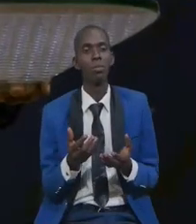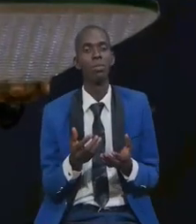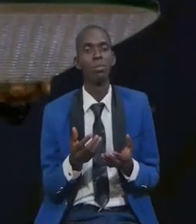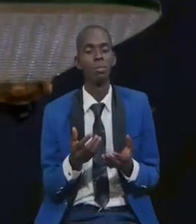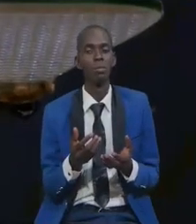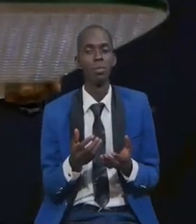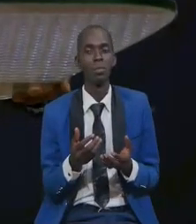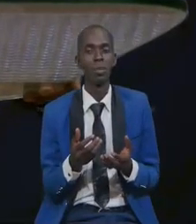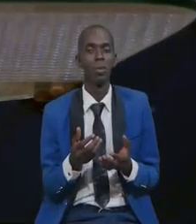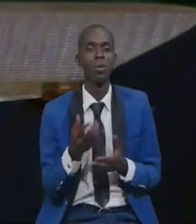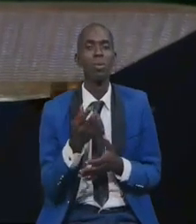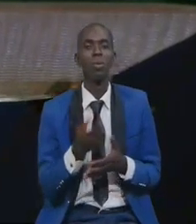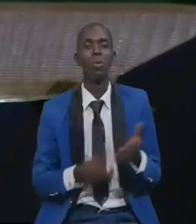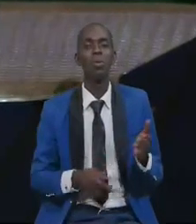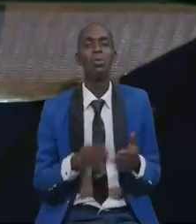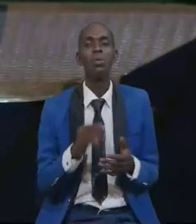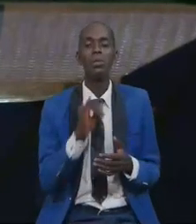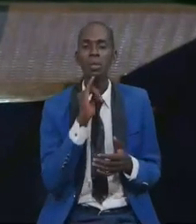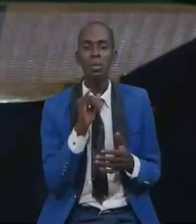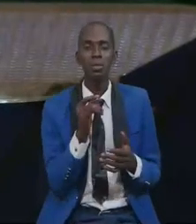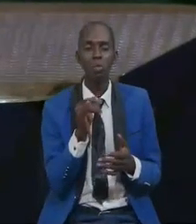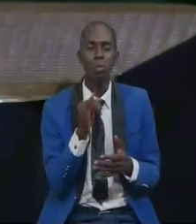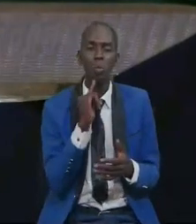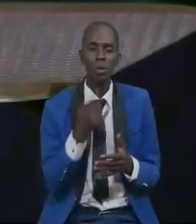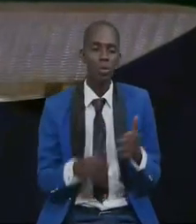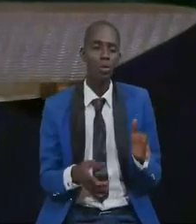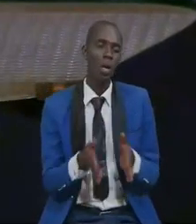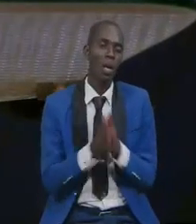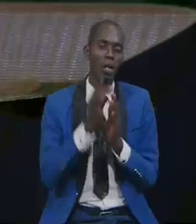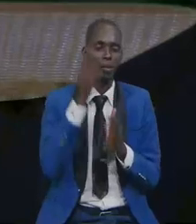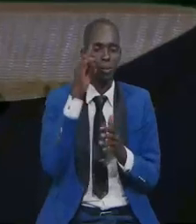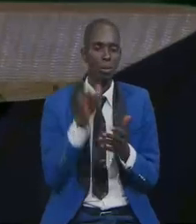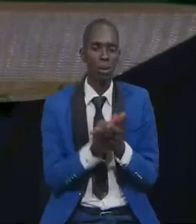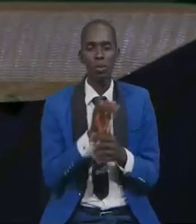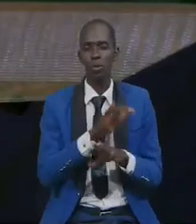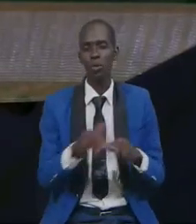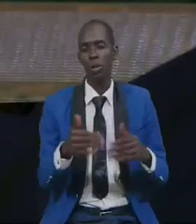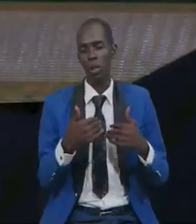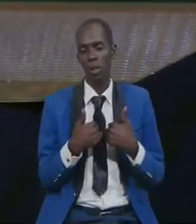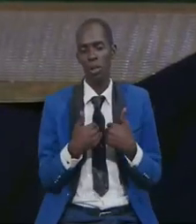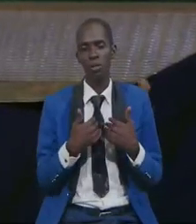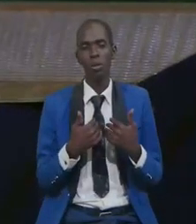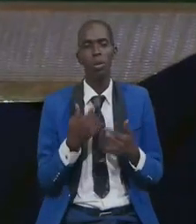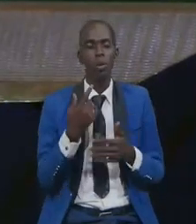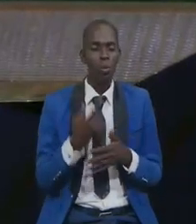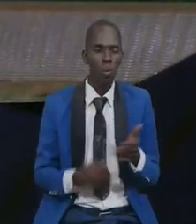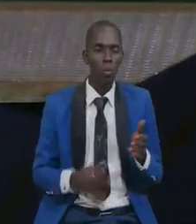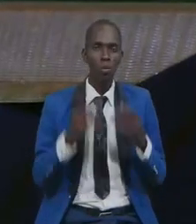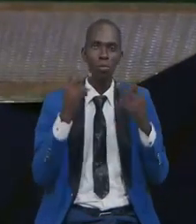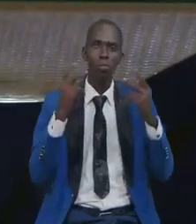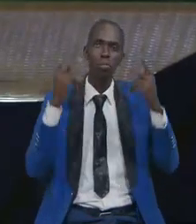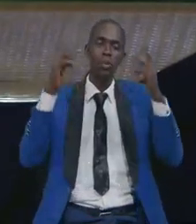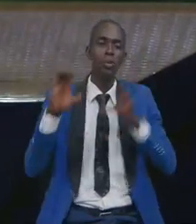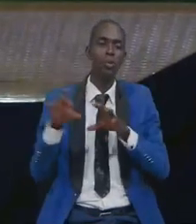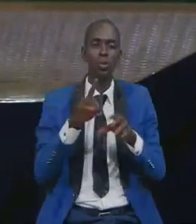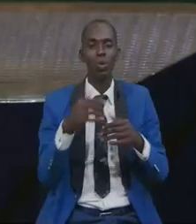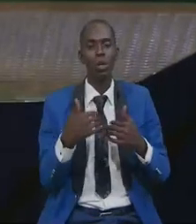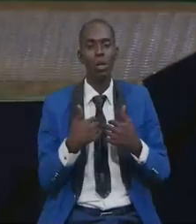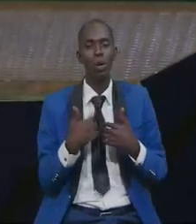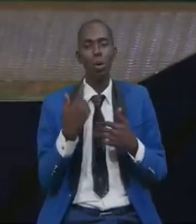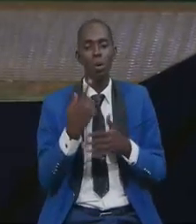le plus vil des hommes. Qu'est-ce que vous avez que vous n'avez pas été donné? Quelle position avez-vous? Quelle prospérité avez-vous? Quelle